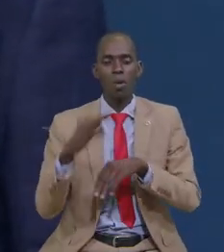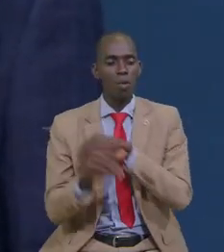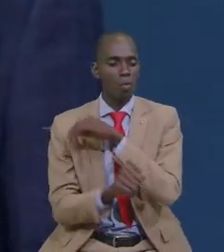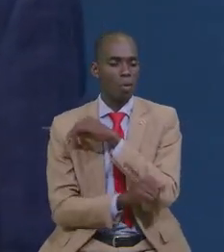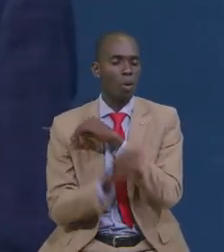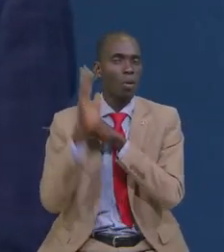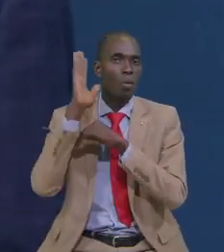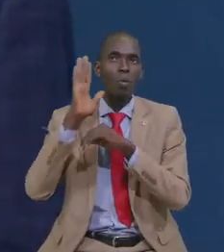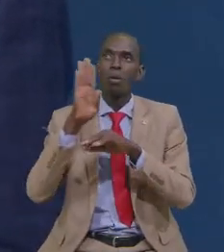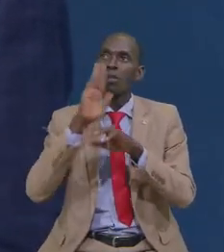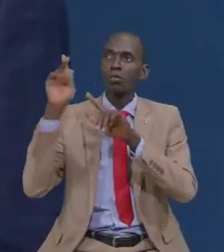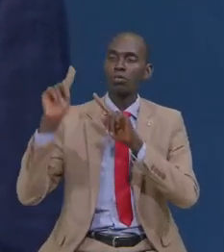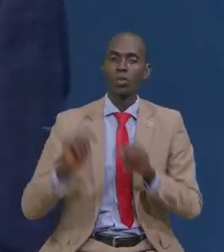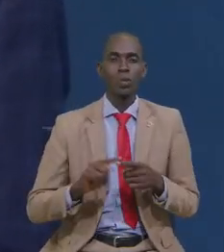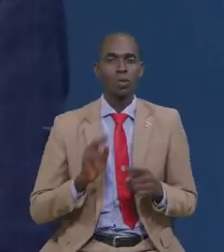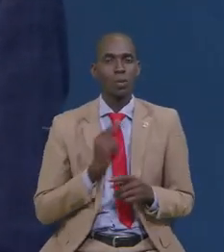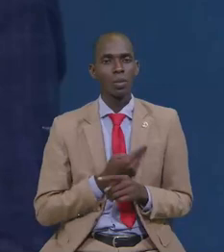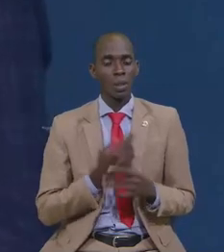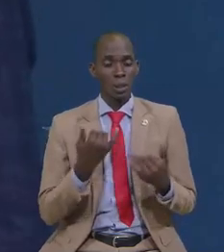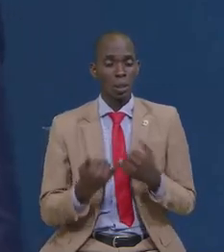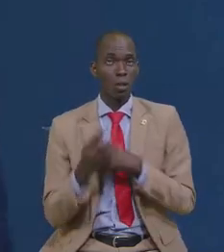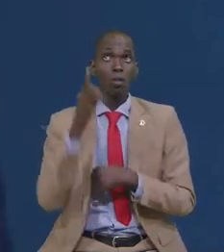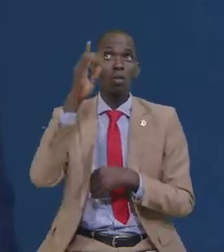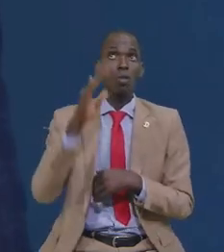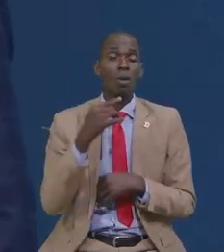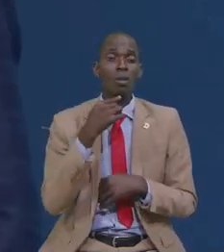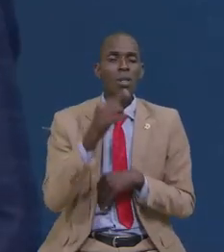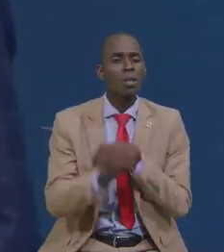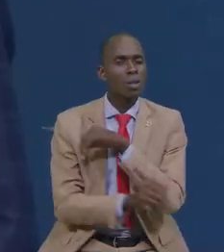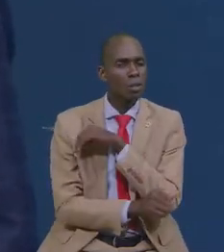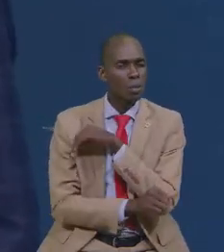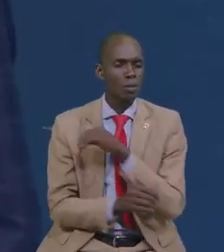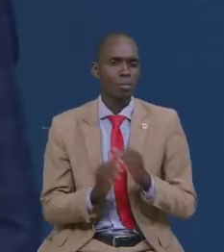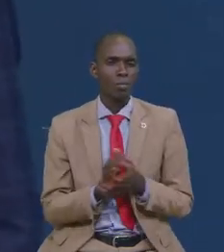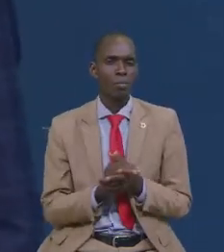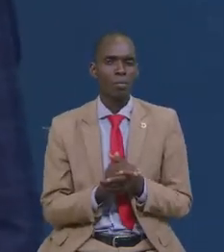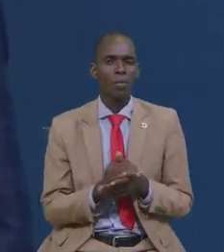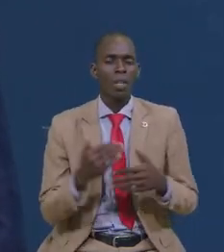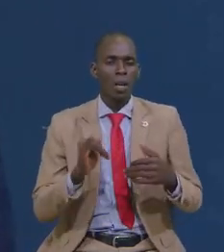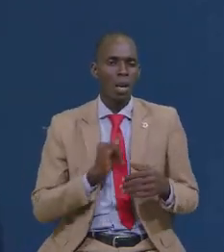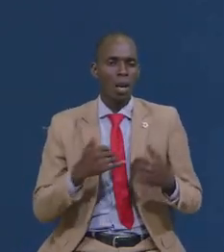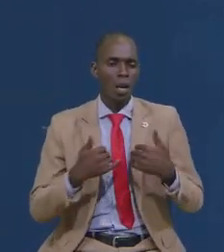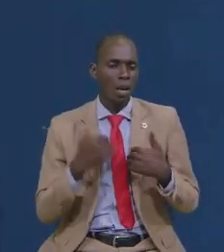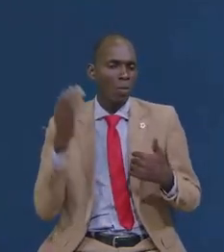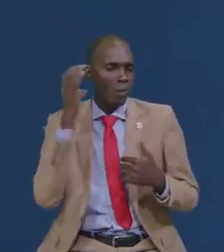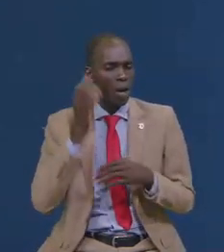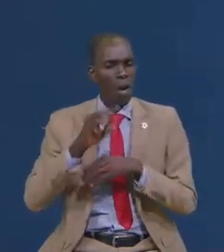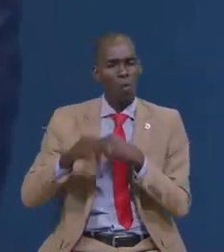nous. Et, c'est dit à, et Dieu a dit à Abraham, que j'ai entendu